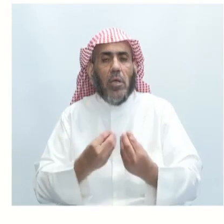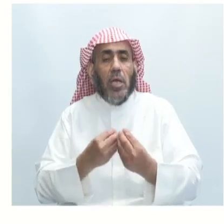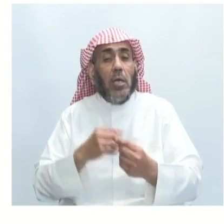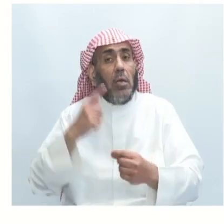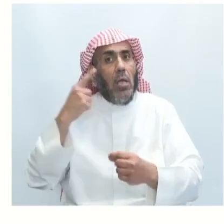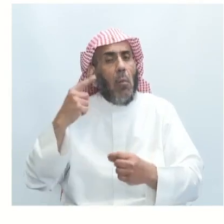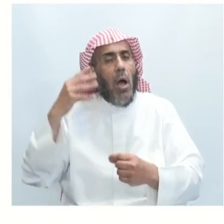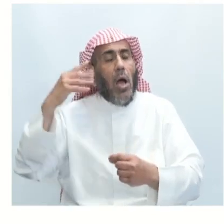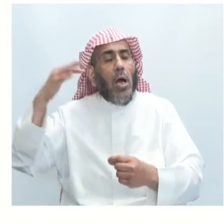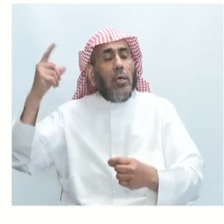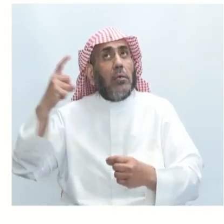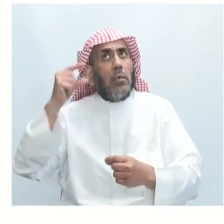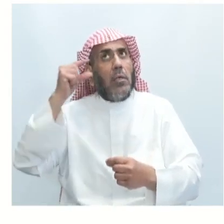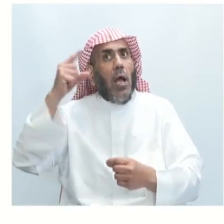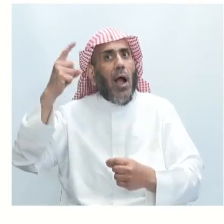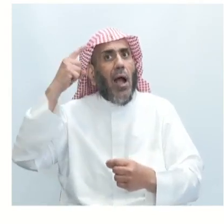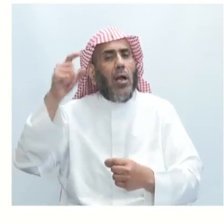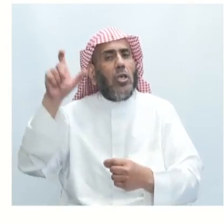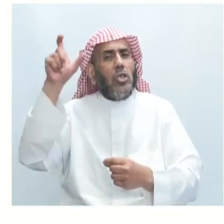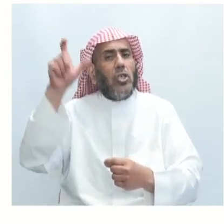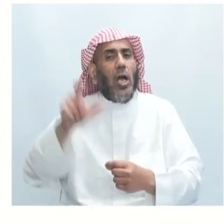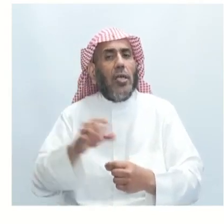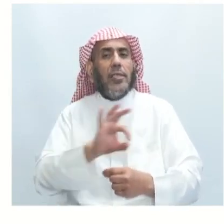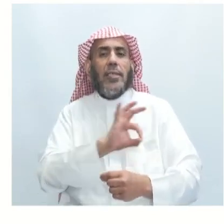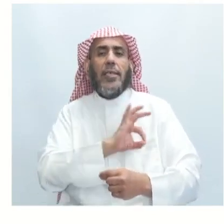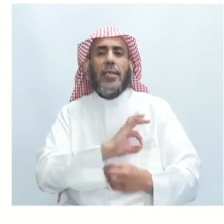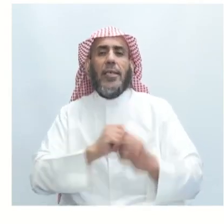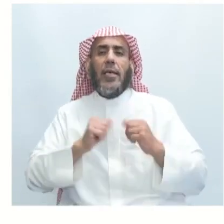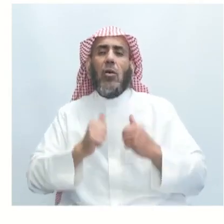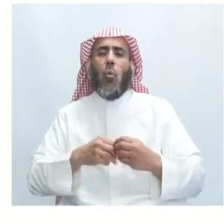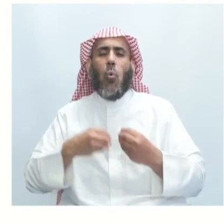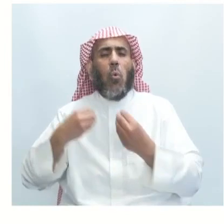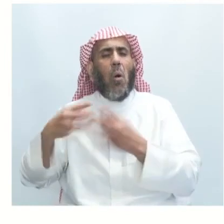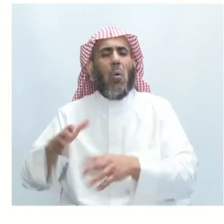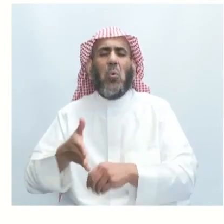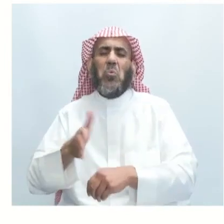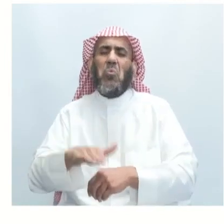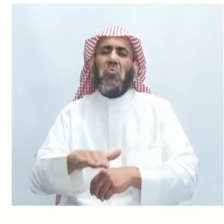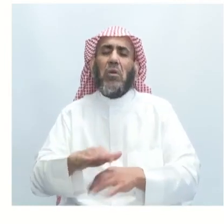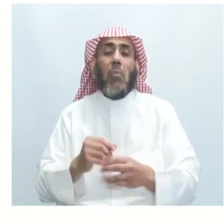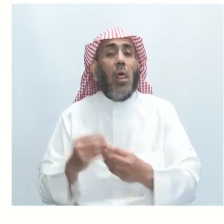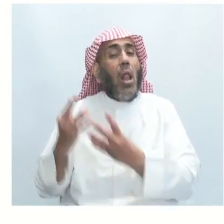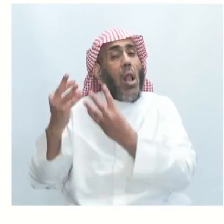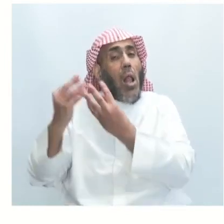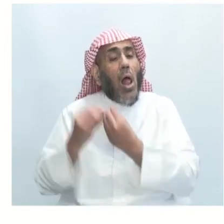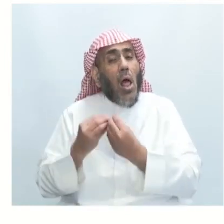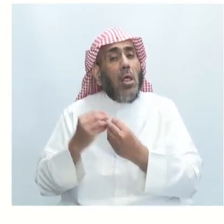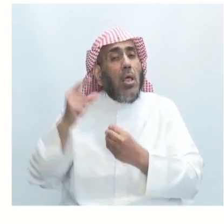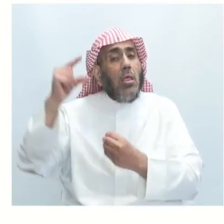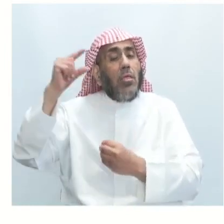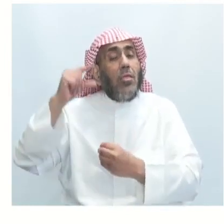تتخيل او تتذكر شخص عزيز قد غادرنا وتوفي هذه الاستدعاء او هذه